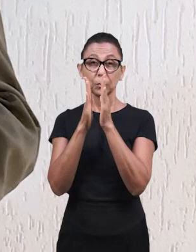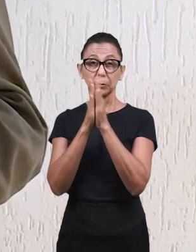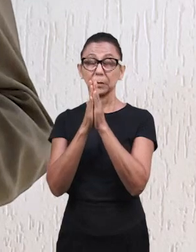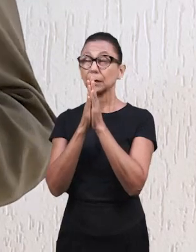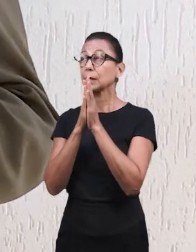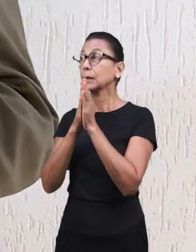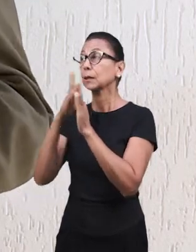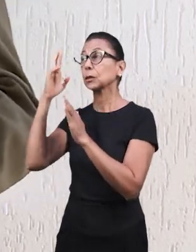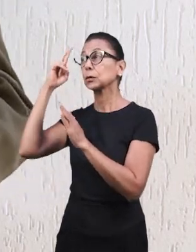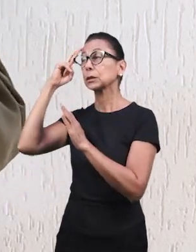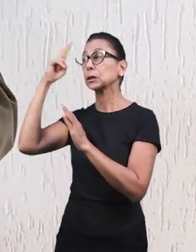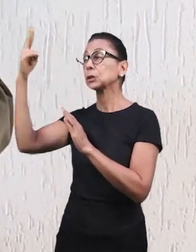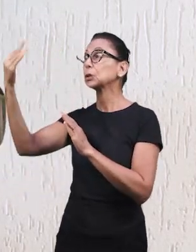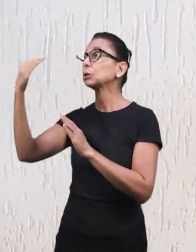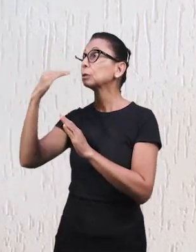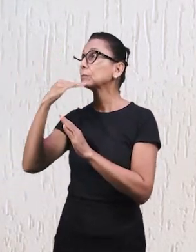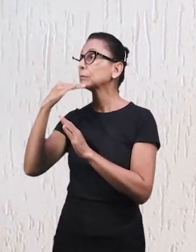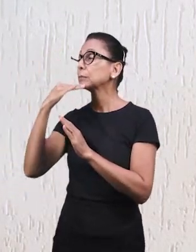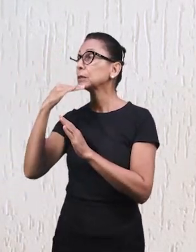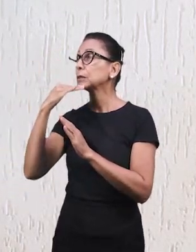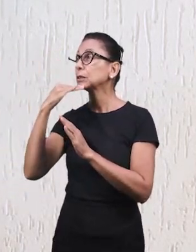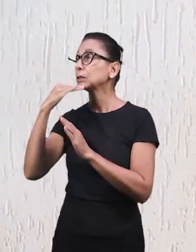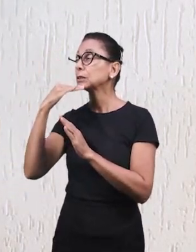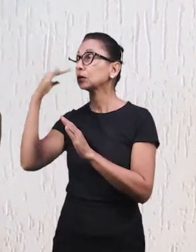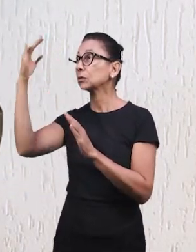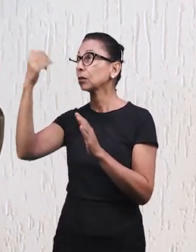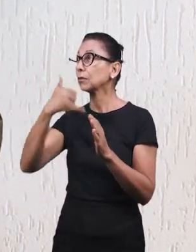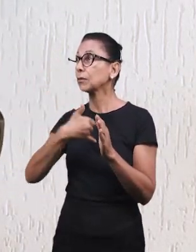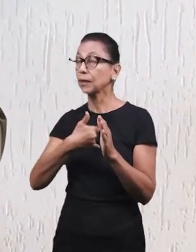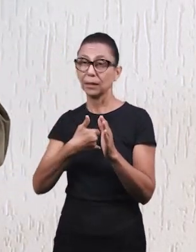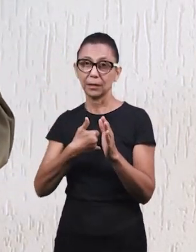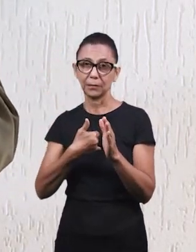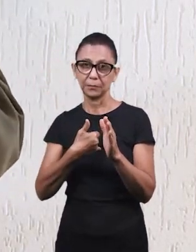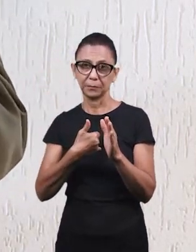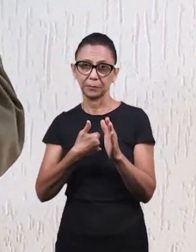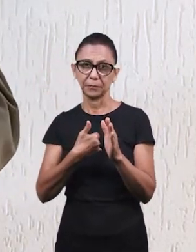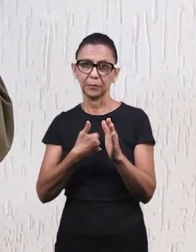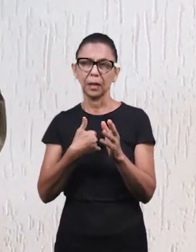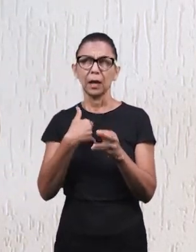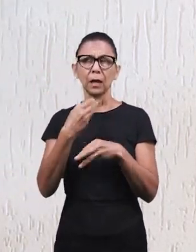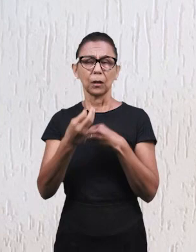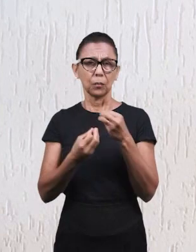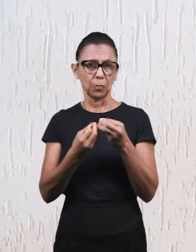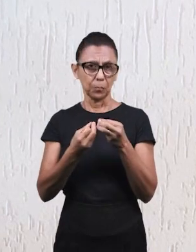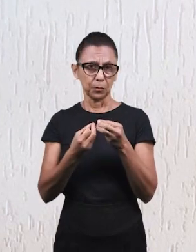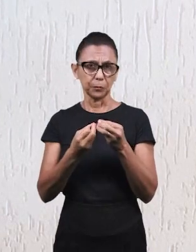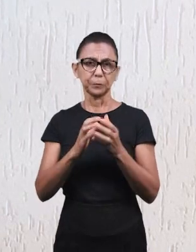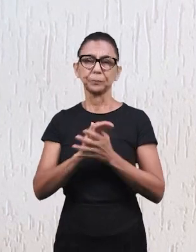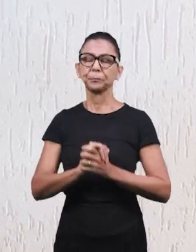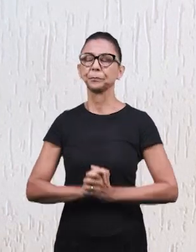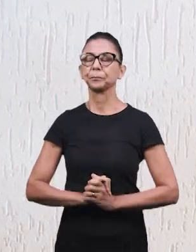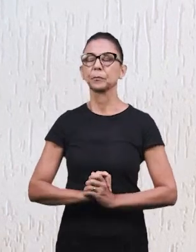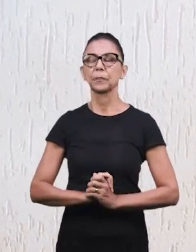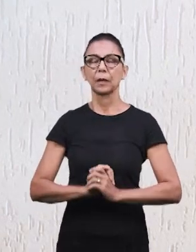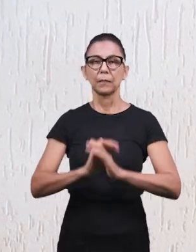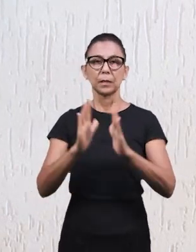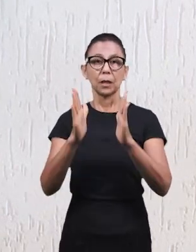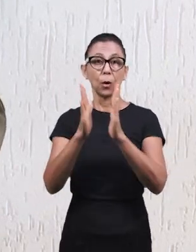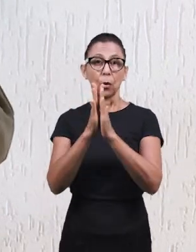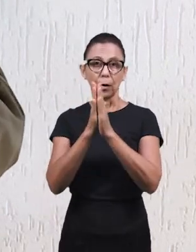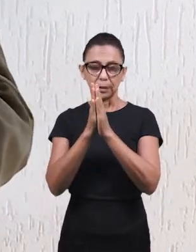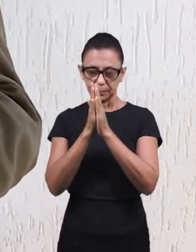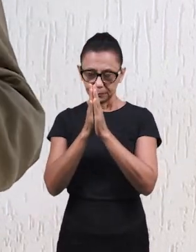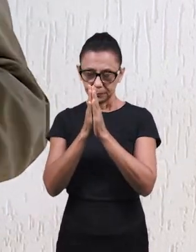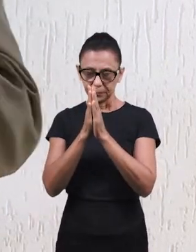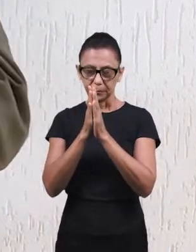помолитесь Господу и попросите Господа, чтобы Он проговорил к сердцу вашему. И после молитвы